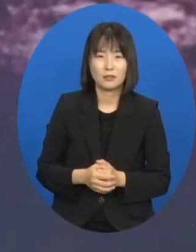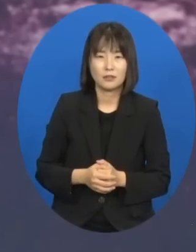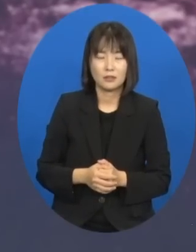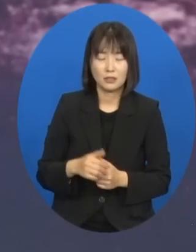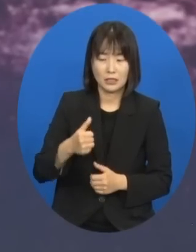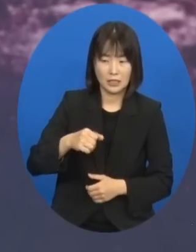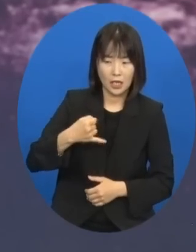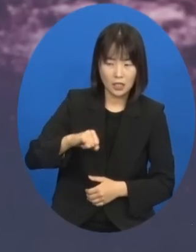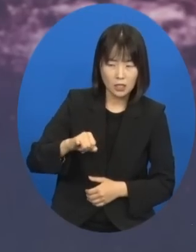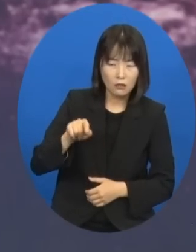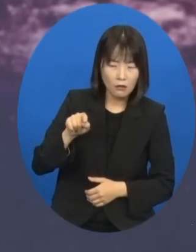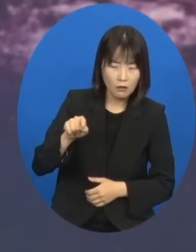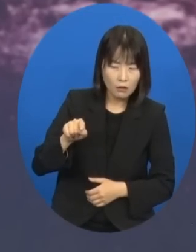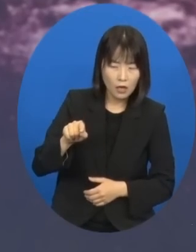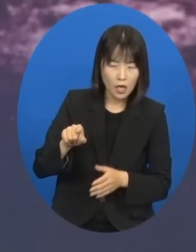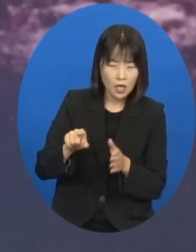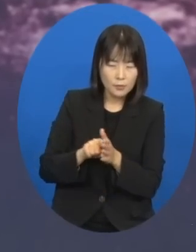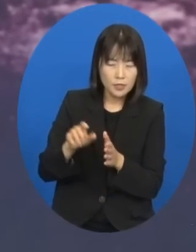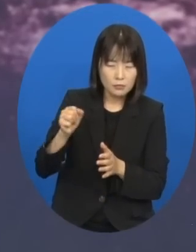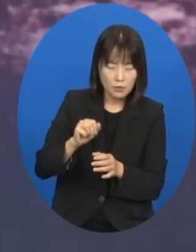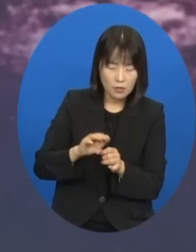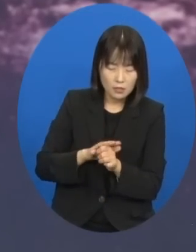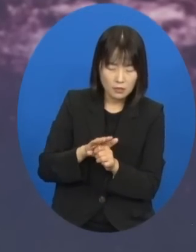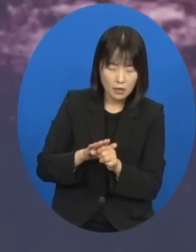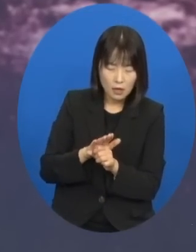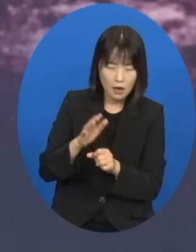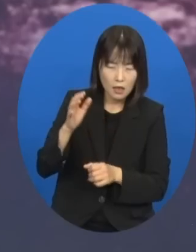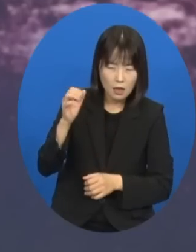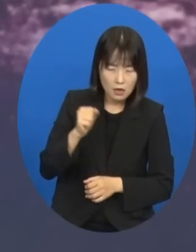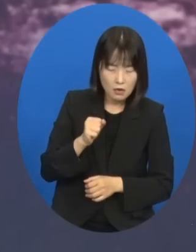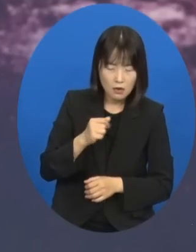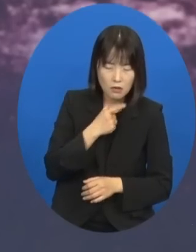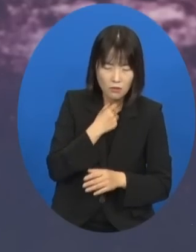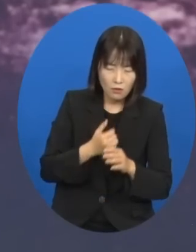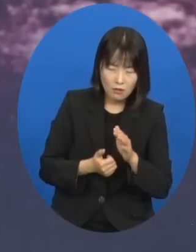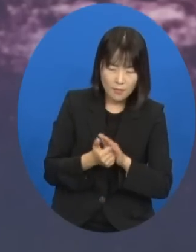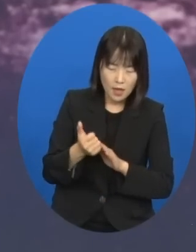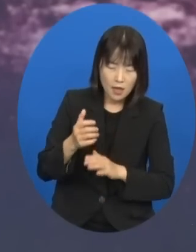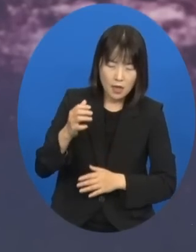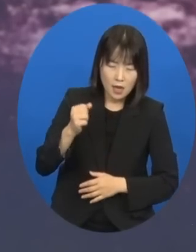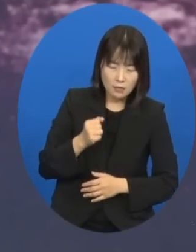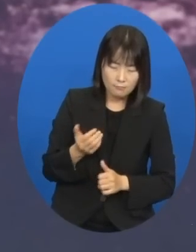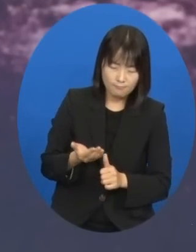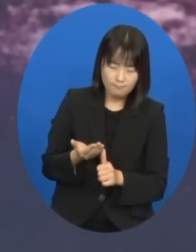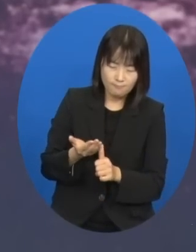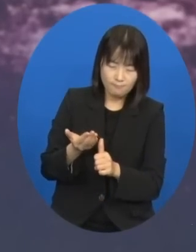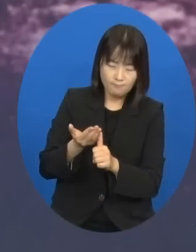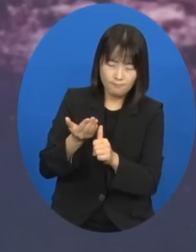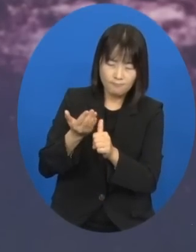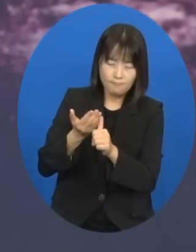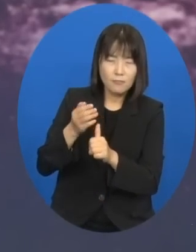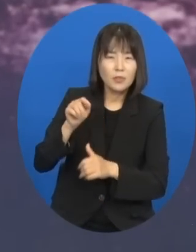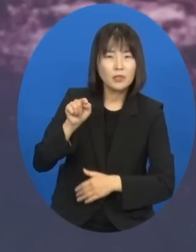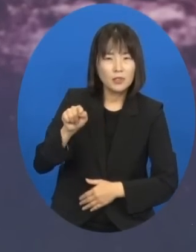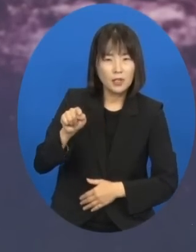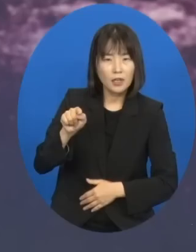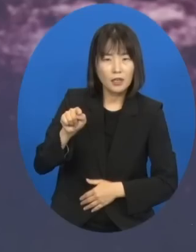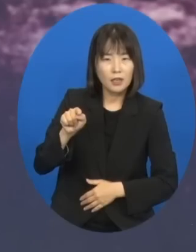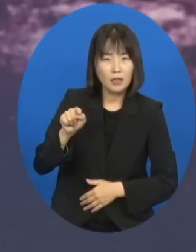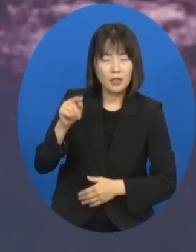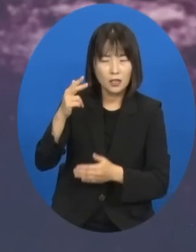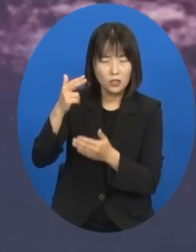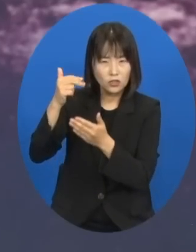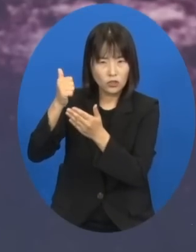자녀들을 믿음으로 사랑으로 소망을 품고 양육하는 것 자체가 주님이